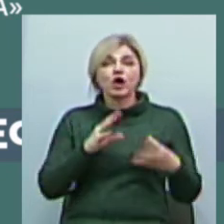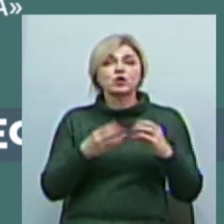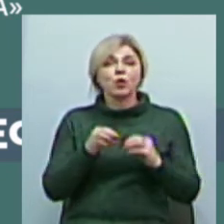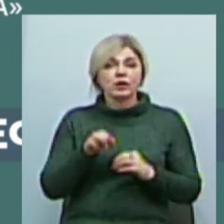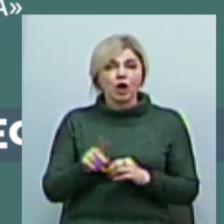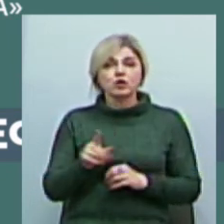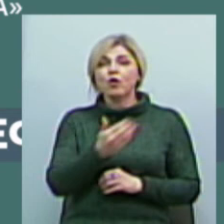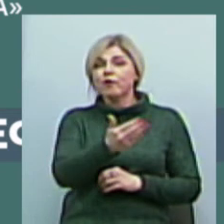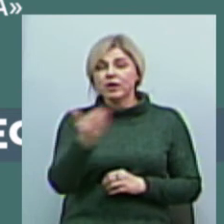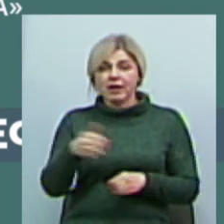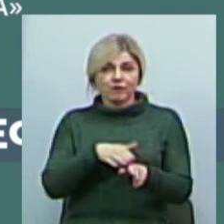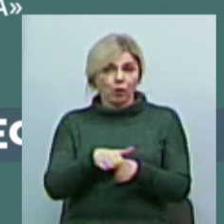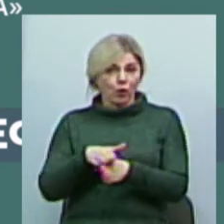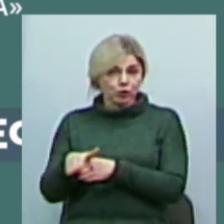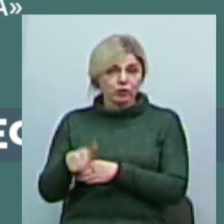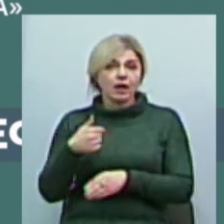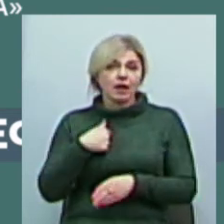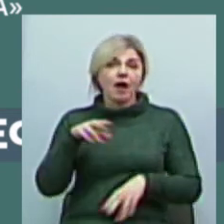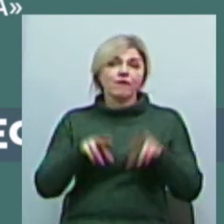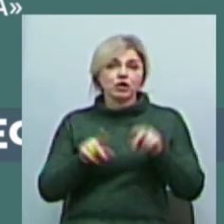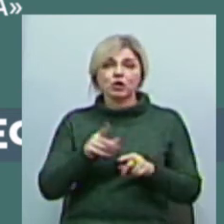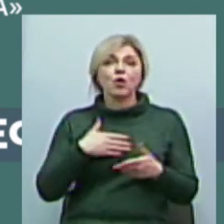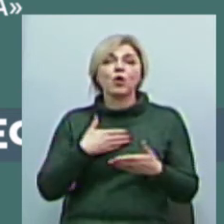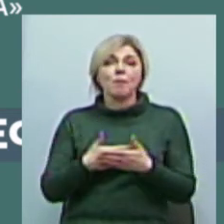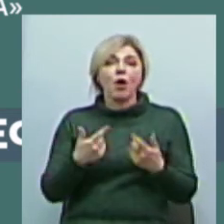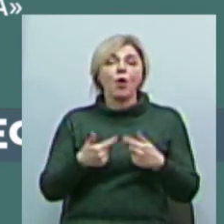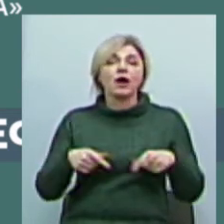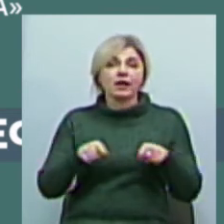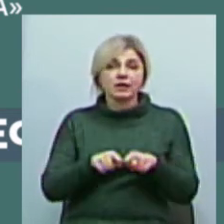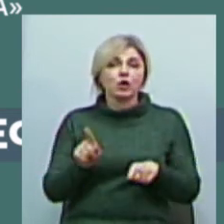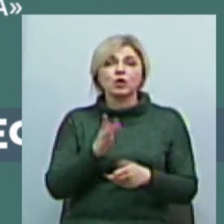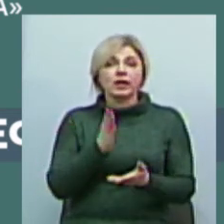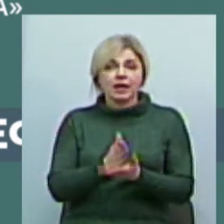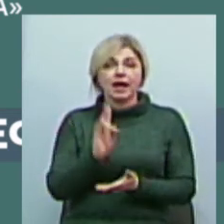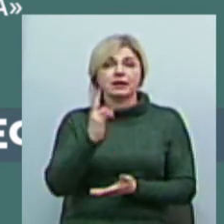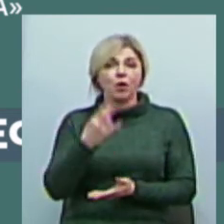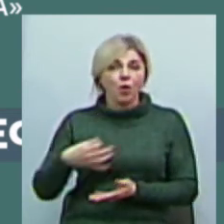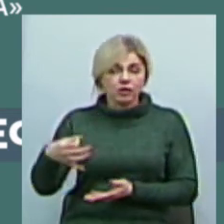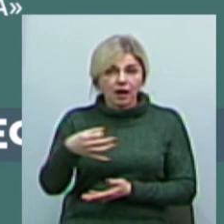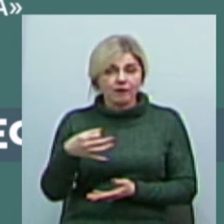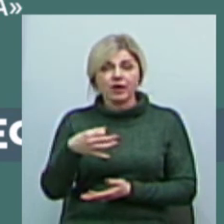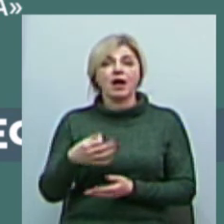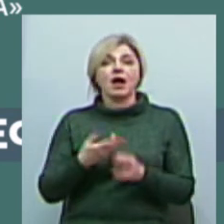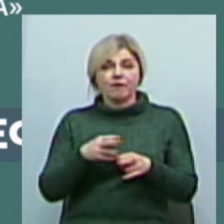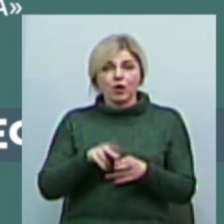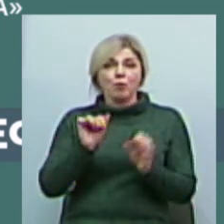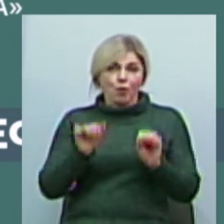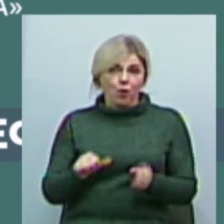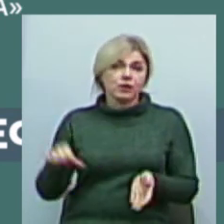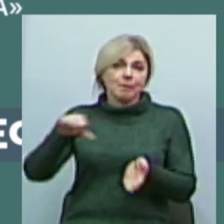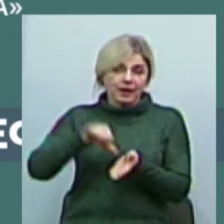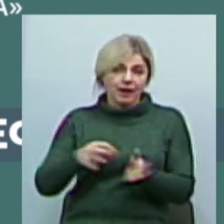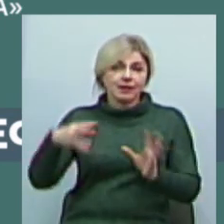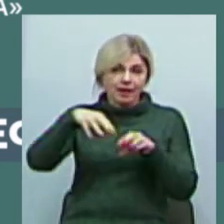вони виконують. Я вважаю, що наші громадські організації, які є в Миколаєві і Миколаївщині, можуть до цього приєднатися. Це буде